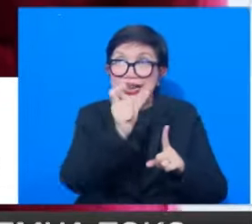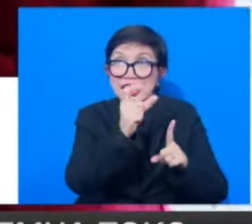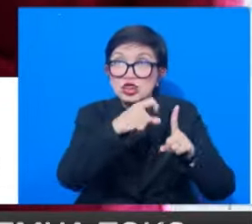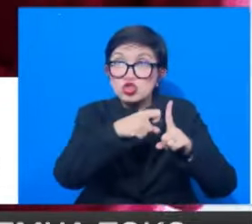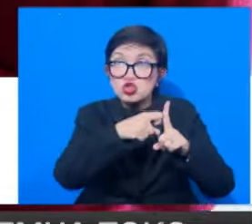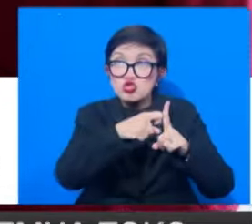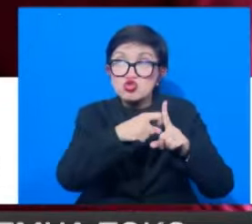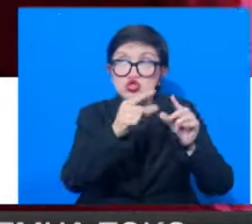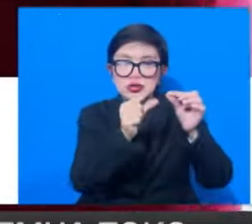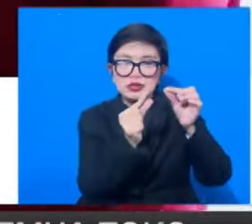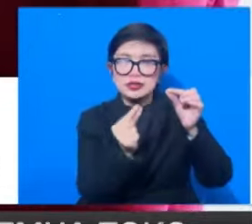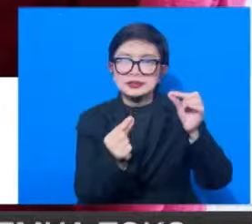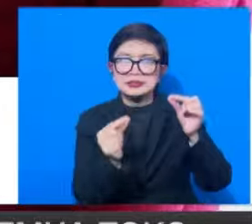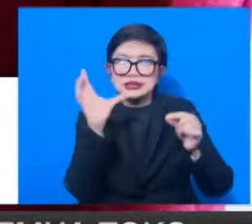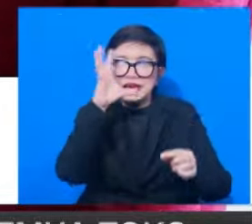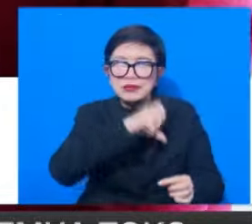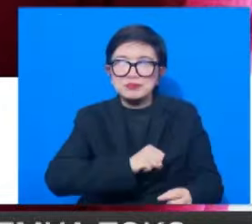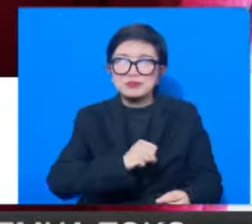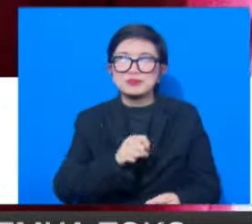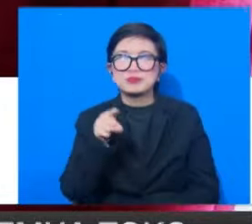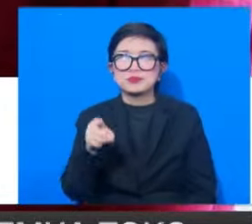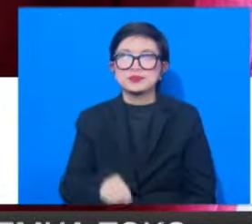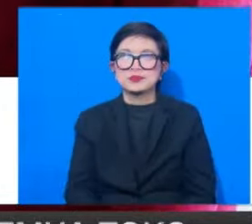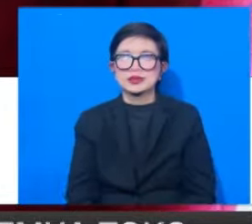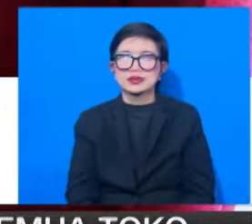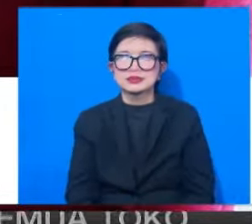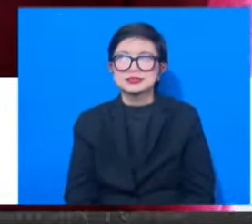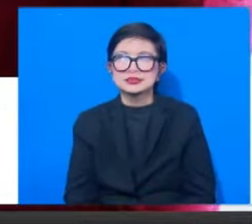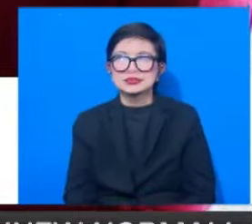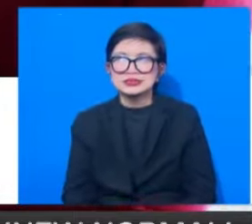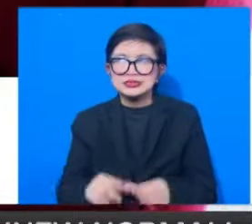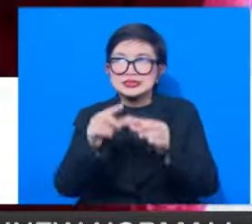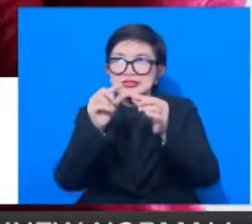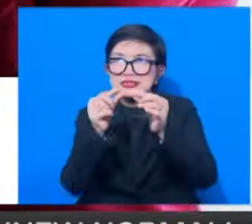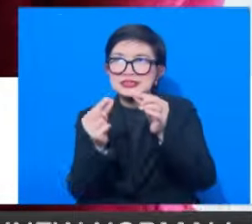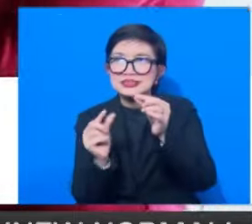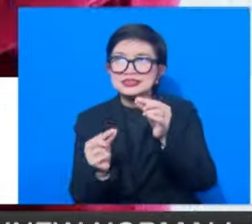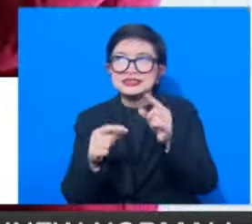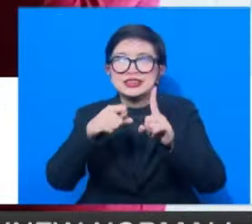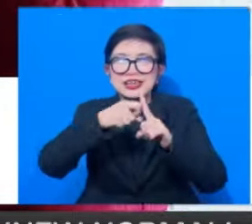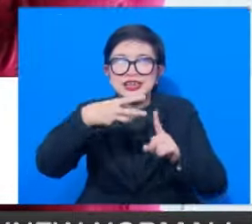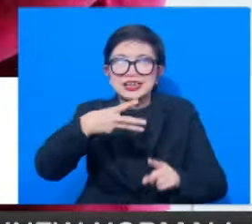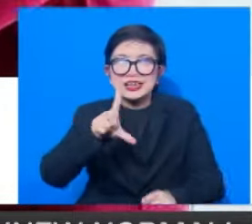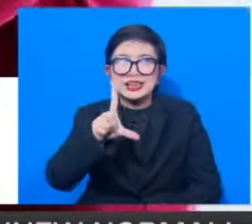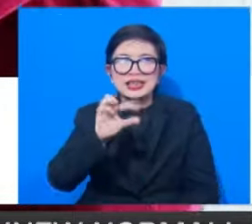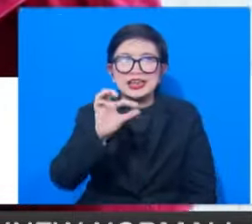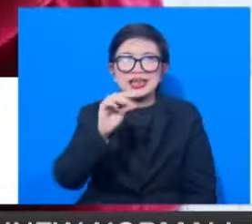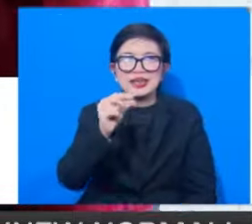karena lebih runcing, lorenya lebih gelap ya. Betul. Ini daun kelor berarti ya. Wih, kok pinter. Oh iya dong, belajar